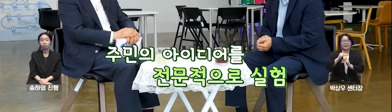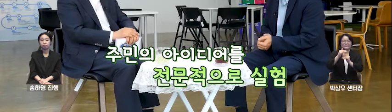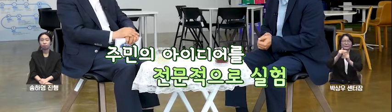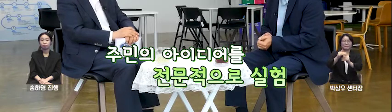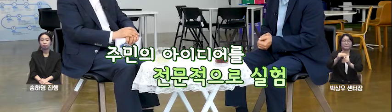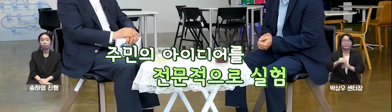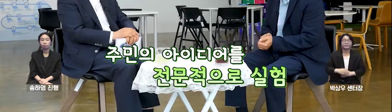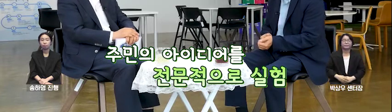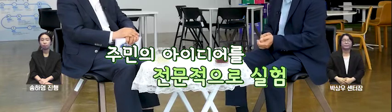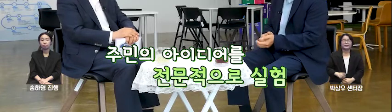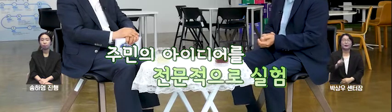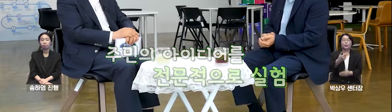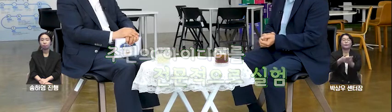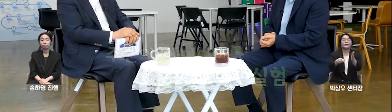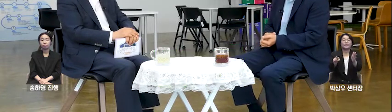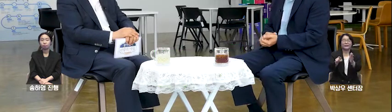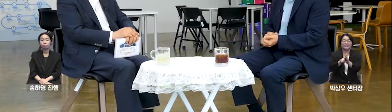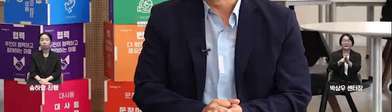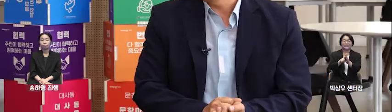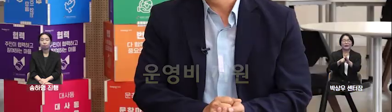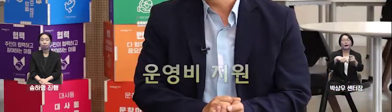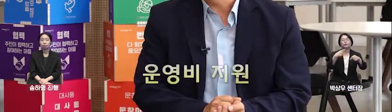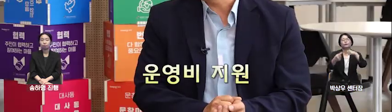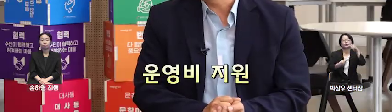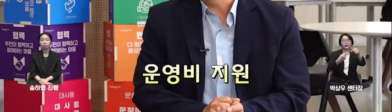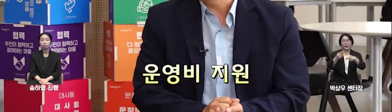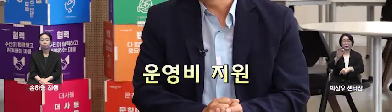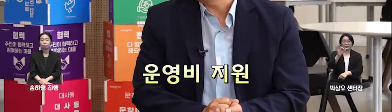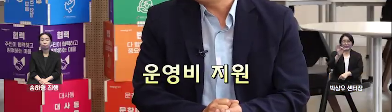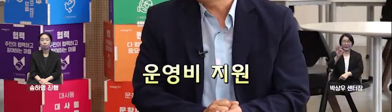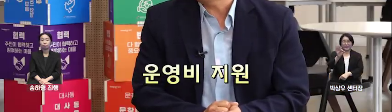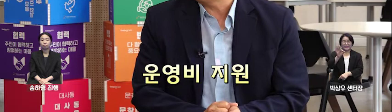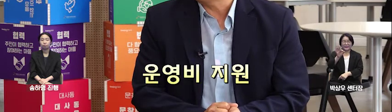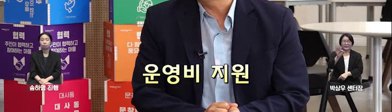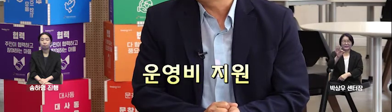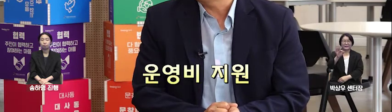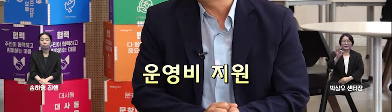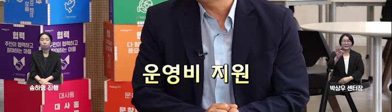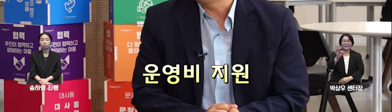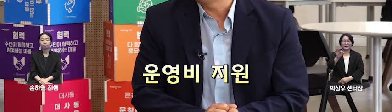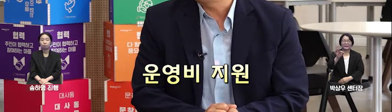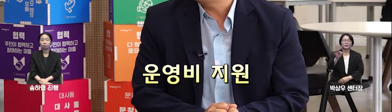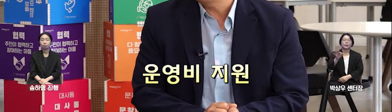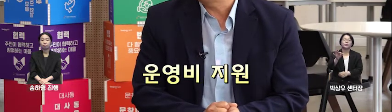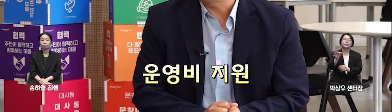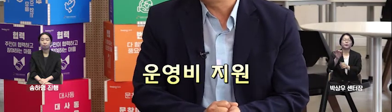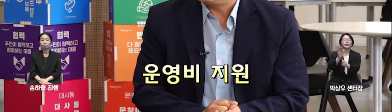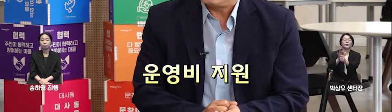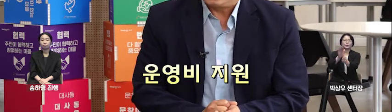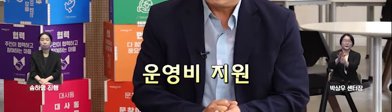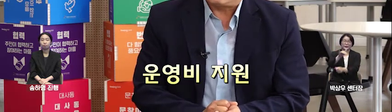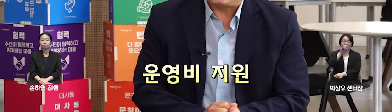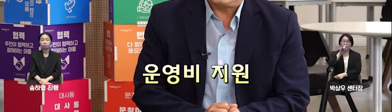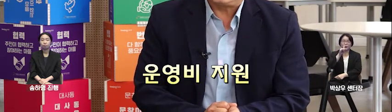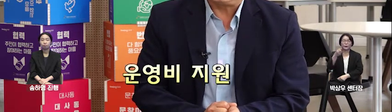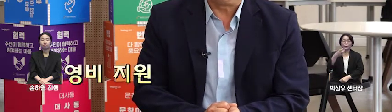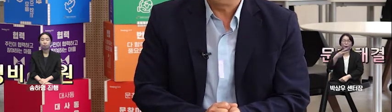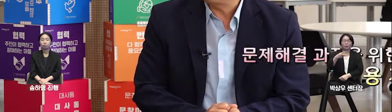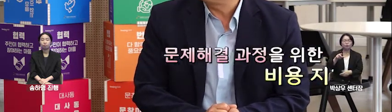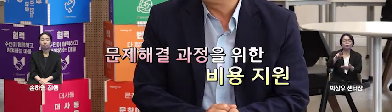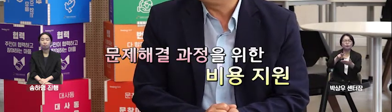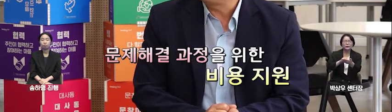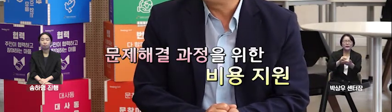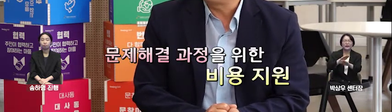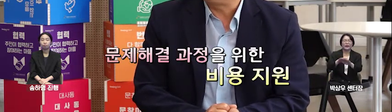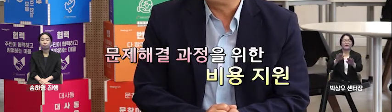이라고 보시면 되실 것 같습니다. 이것을 위해서 뭐 운영비를 조금씩 이제 그 지원을 좀 해드리고 있고요. 특히 이제